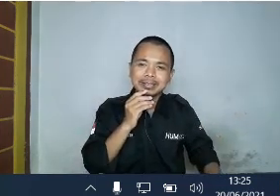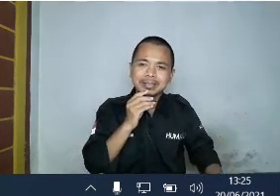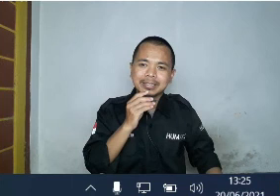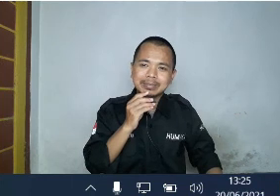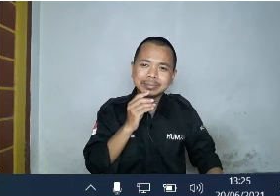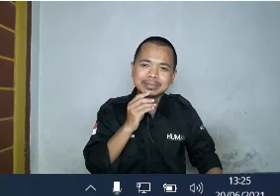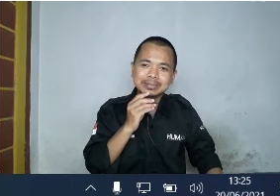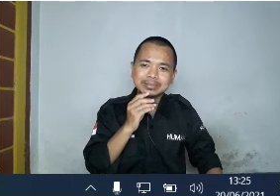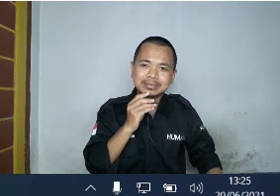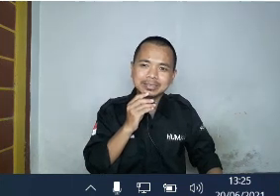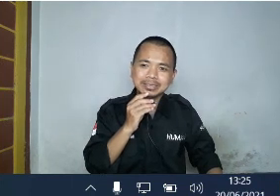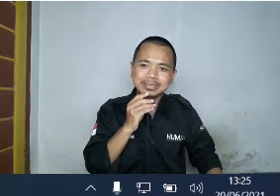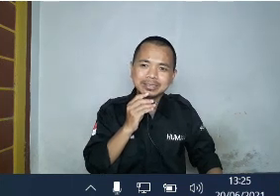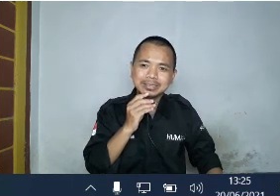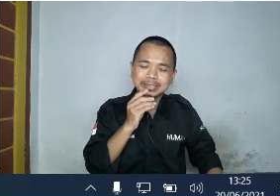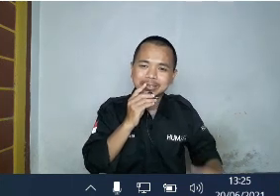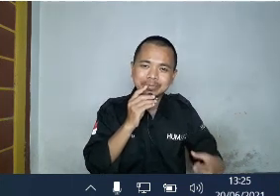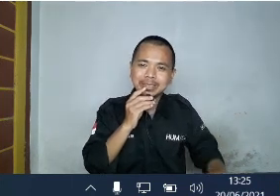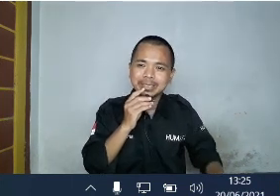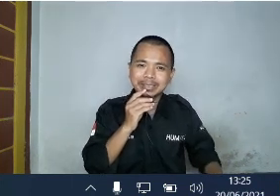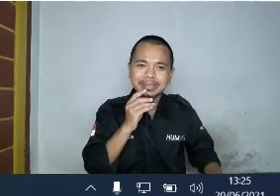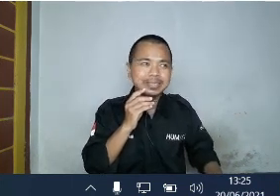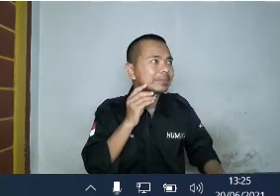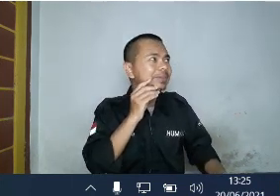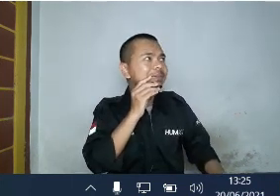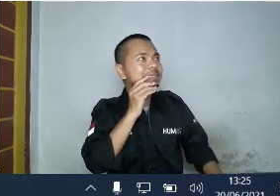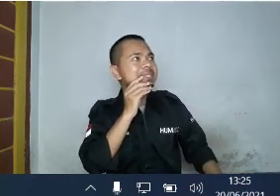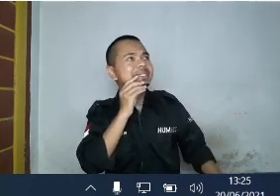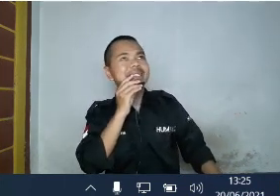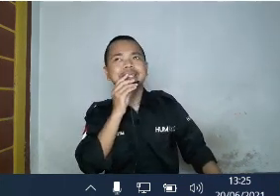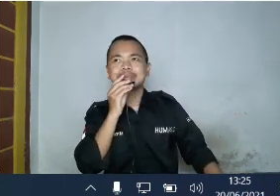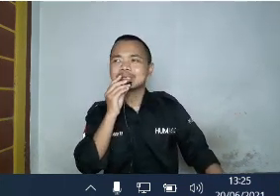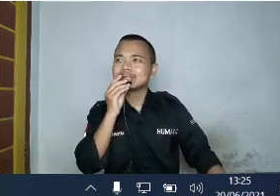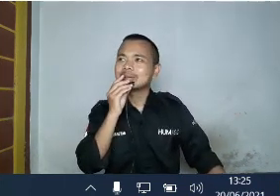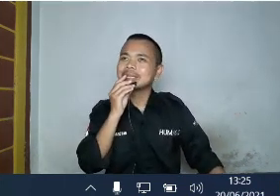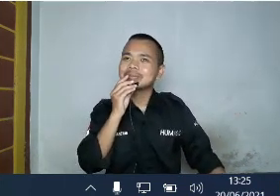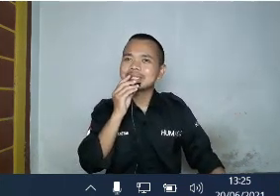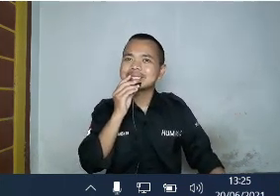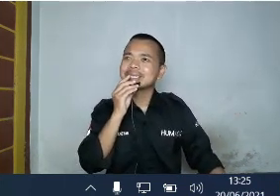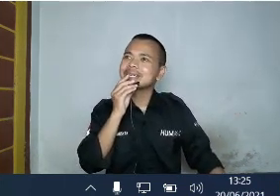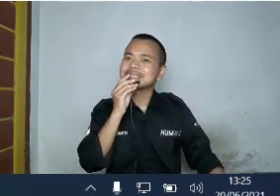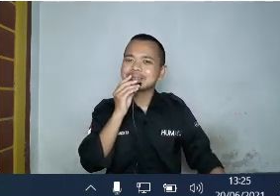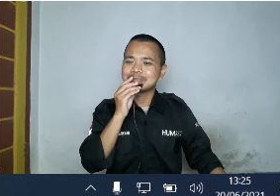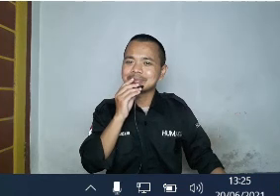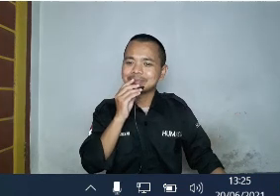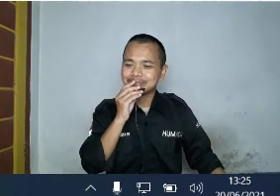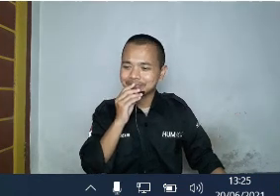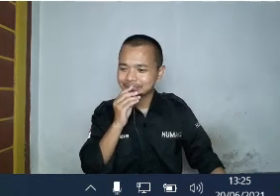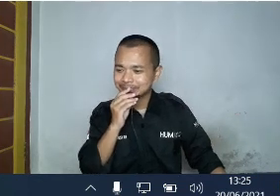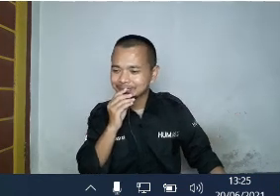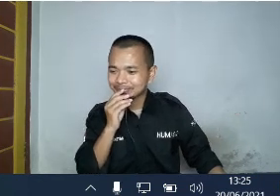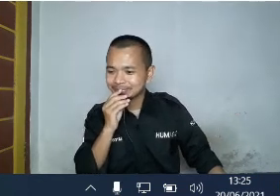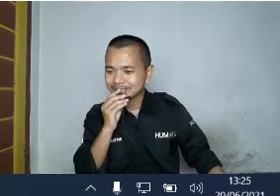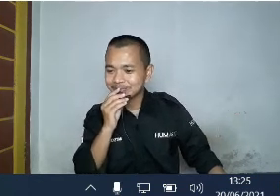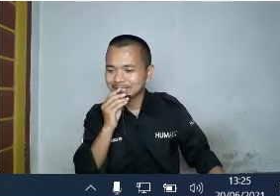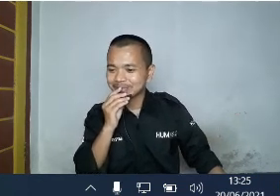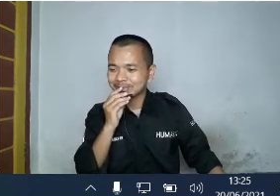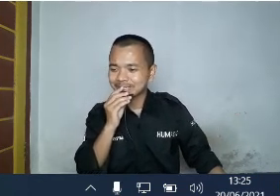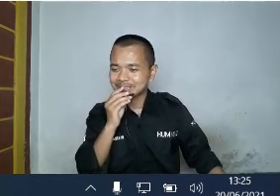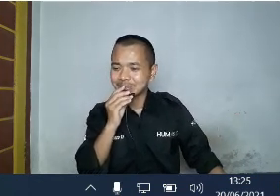gitu rekaman ke Youtube begini ini enggak peduli siang no pode malam ini siang jam-jam